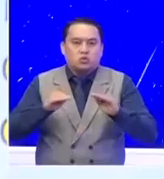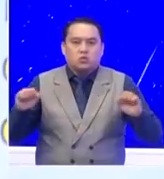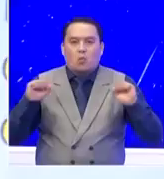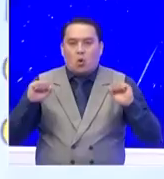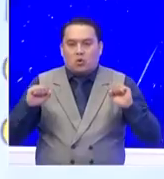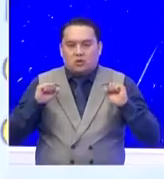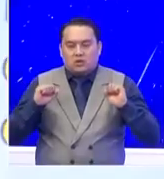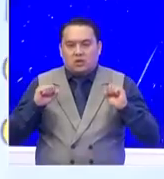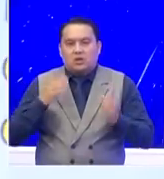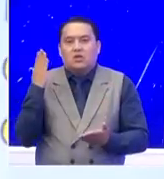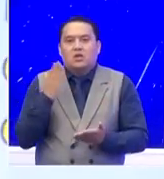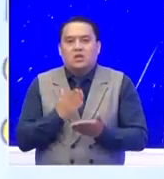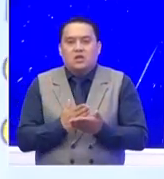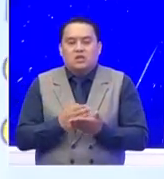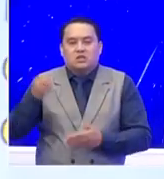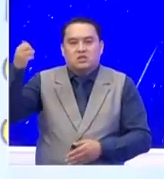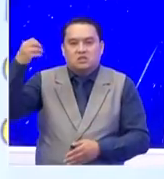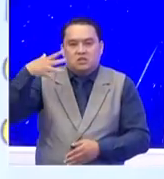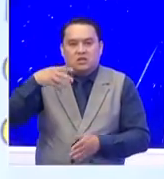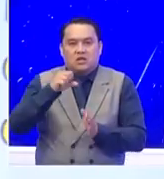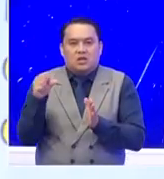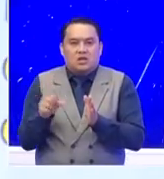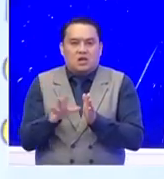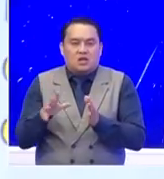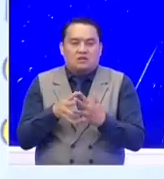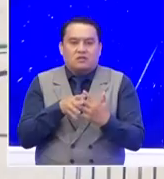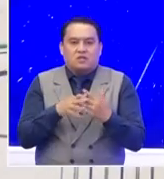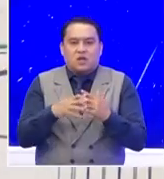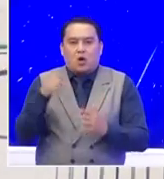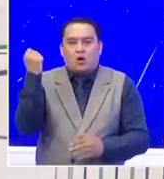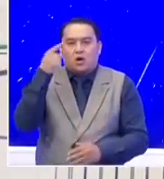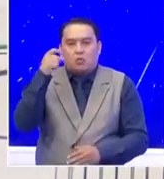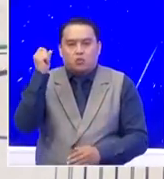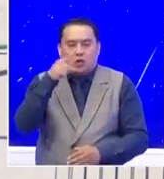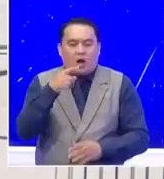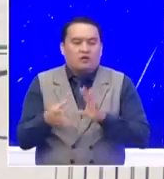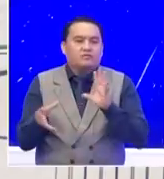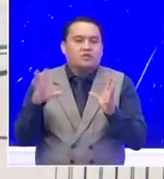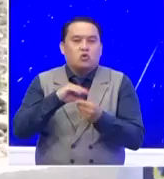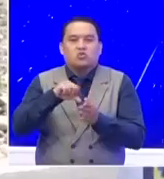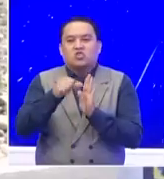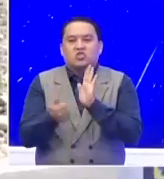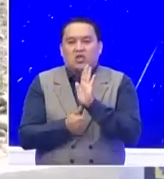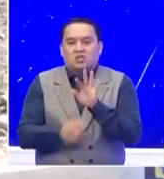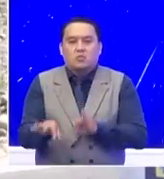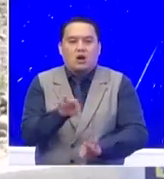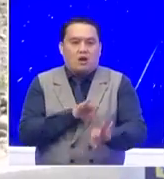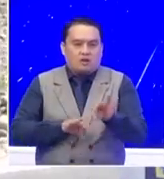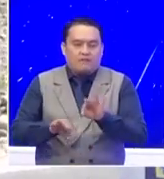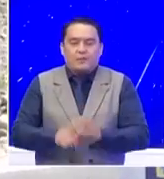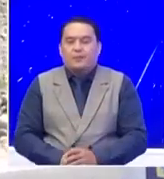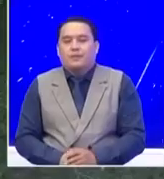площадки. Также имеется освещение, 2 километра электрического освещения в селе Карабулак. Всего предусмотрено 16 проектов. В целях